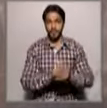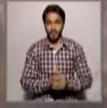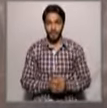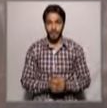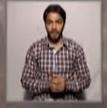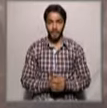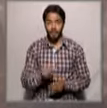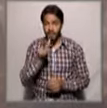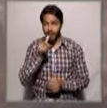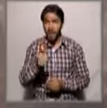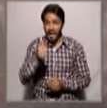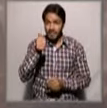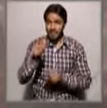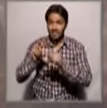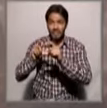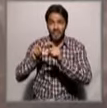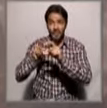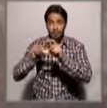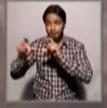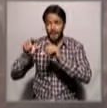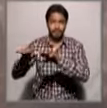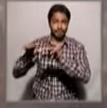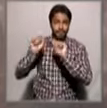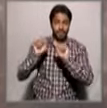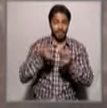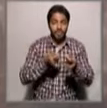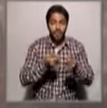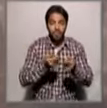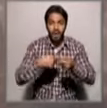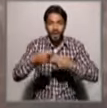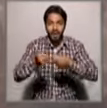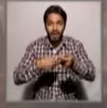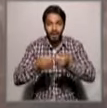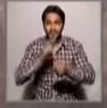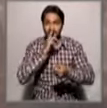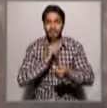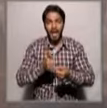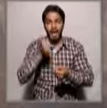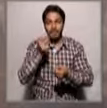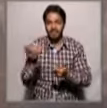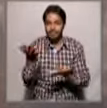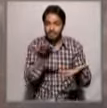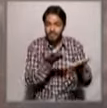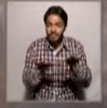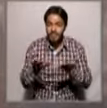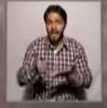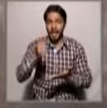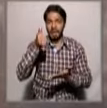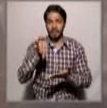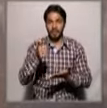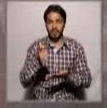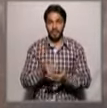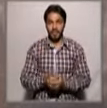أو أن يبقى أو أن يكنز، والذين يكنزون الذهب والفضة ولا ينفقونها في سبيل الله فبشرهم بعذاب أليم. لذلك كانت فلسفة ضرب الزكاة